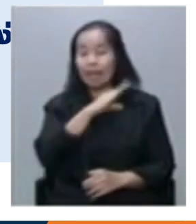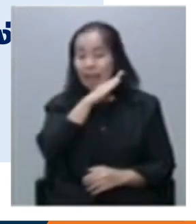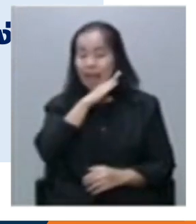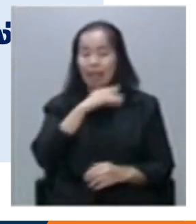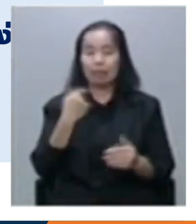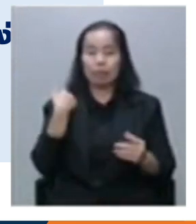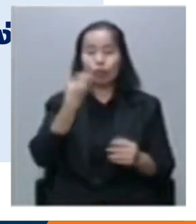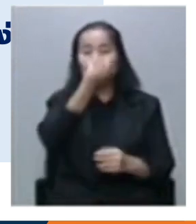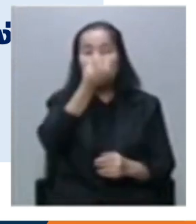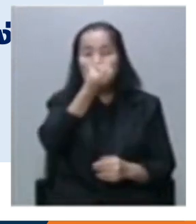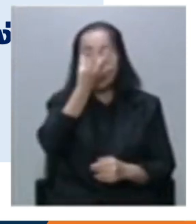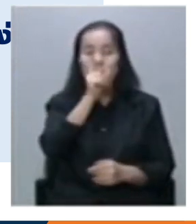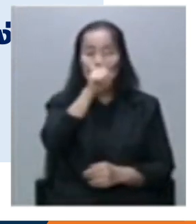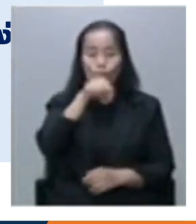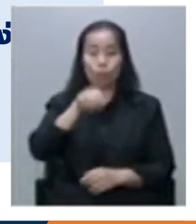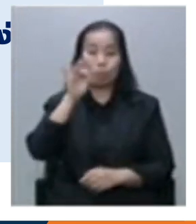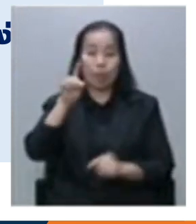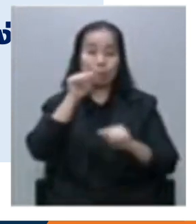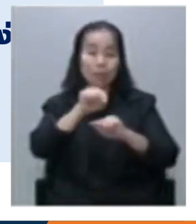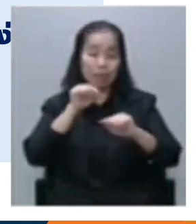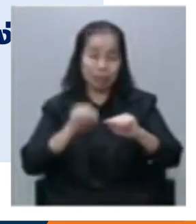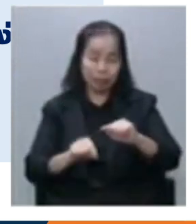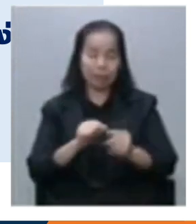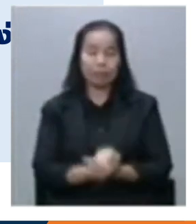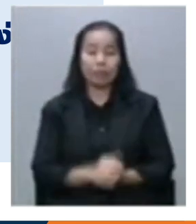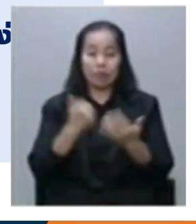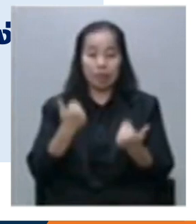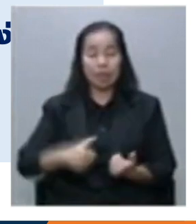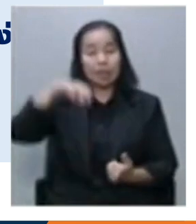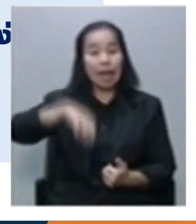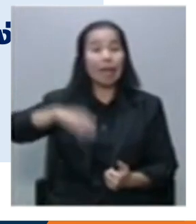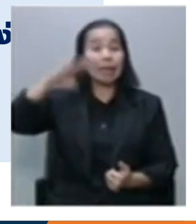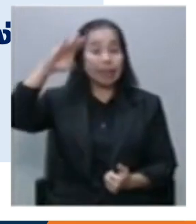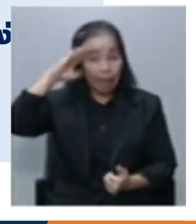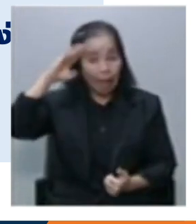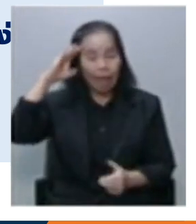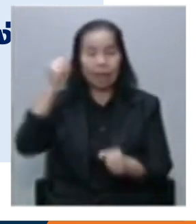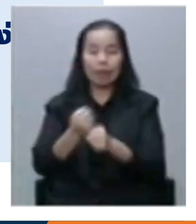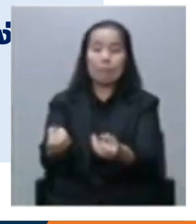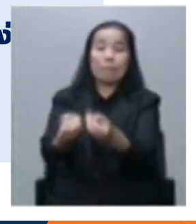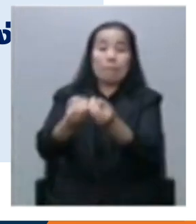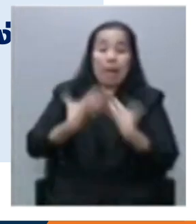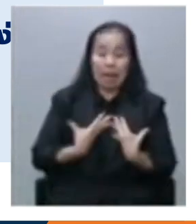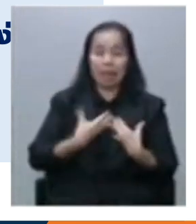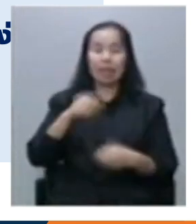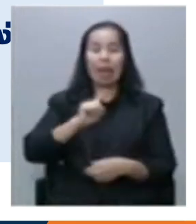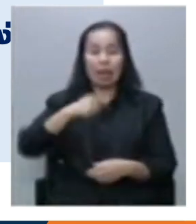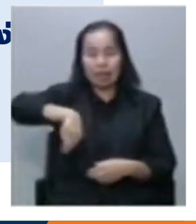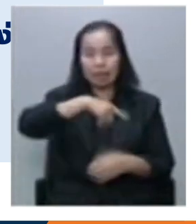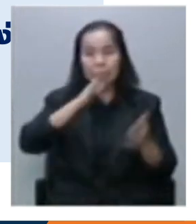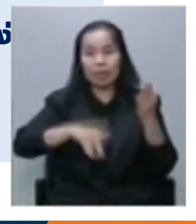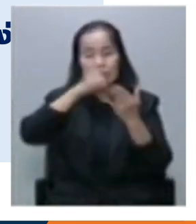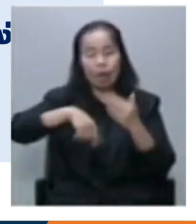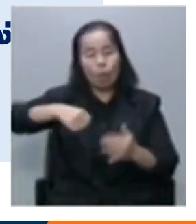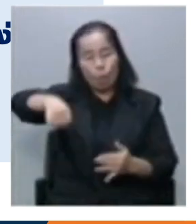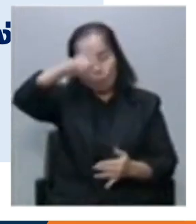20ปีดอกเบี้ย 1.82%กองทัพทําให้แผ่นดินนะครับจ่ายค่าโง่ประมาณ306